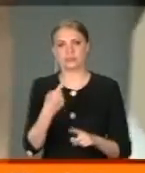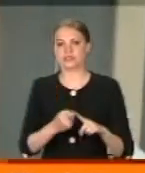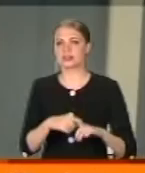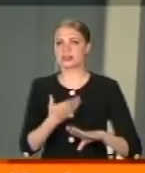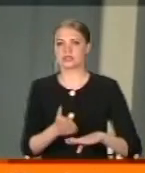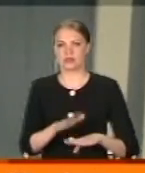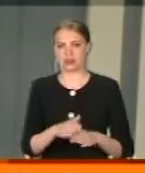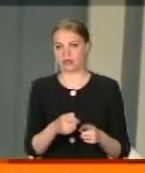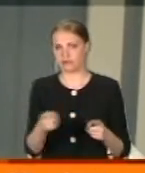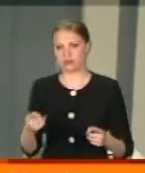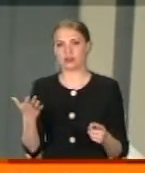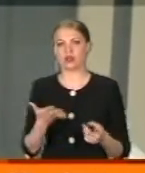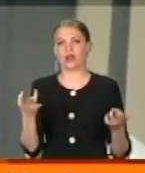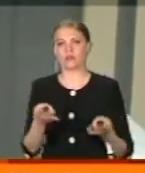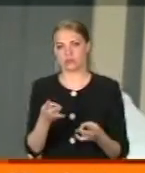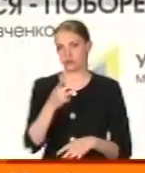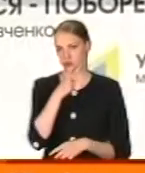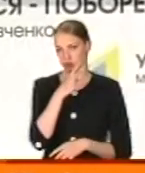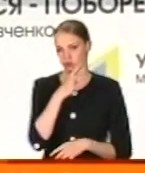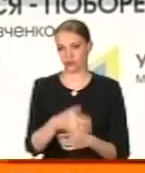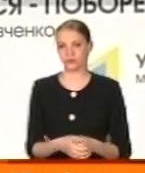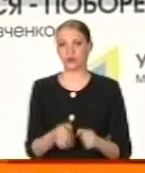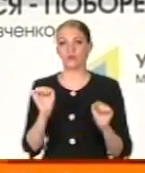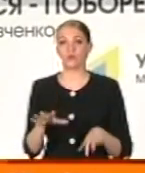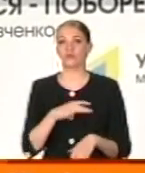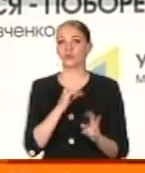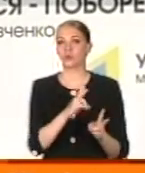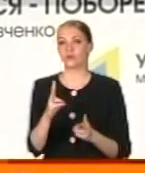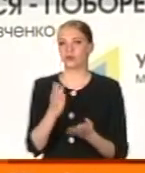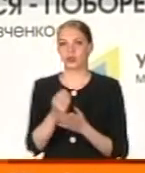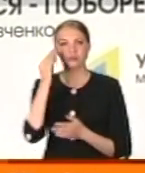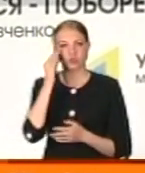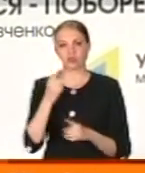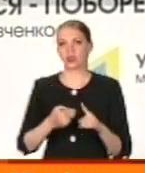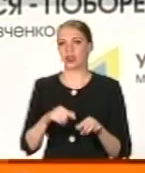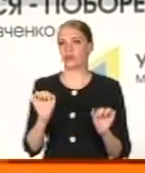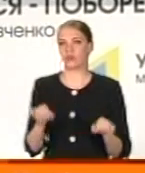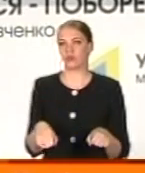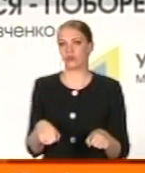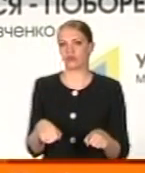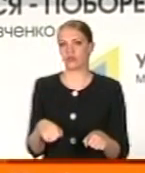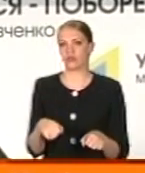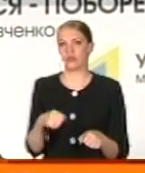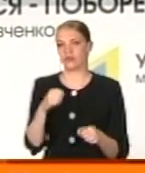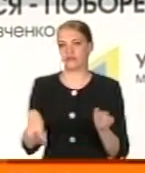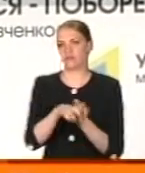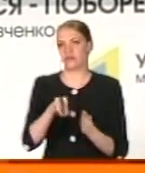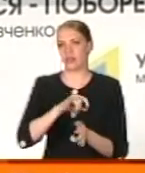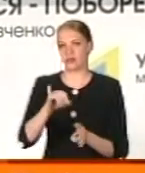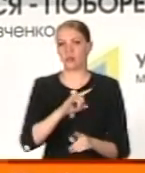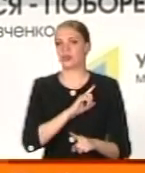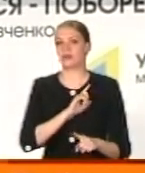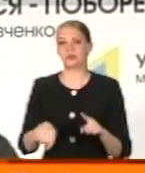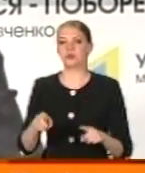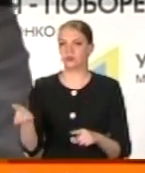складна процедура, яка потребує часу. Може бути, у когось виникає впечатлення, що це можна посадить на самолет или там быстро,